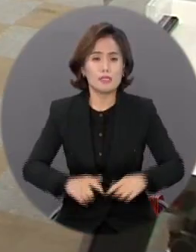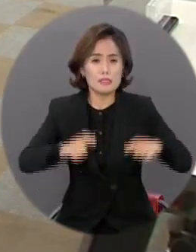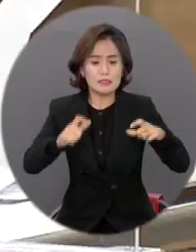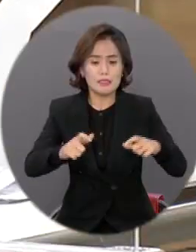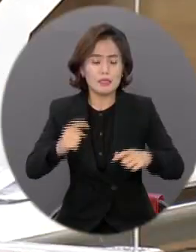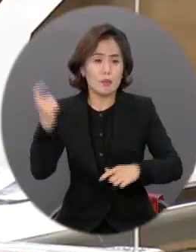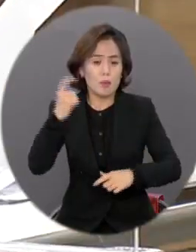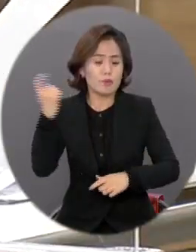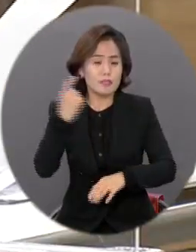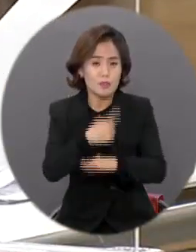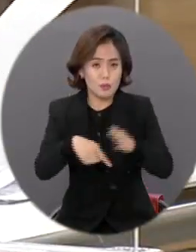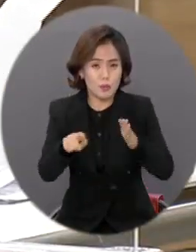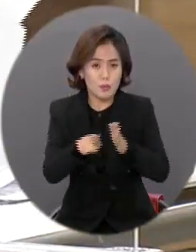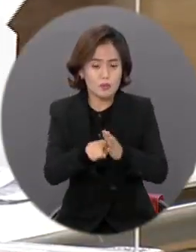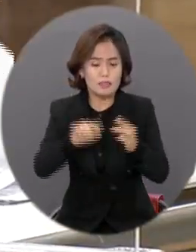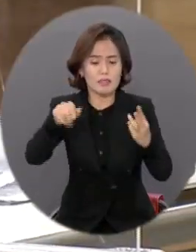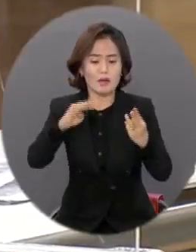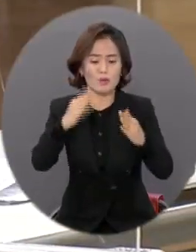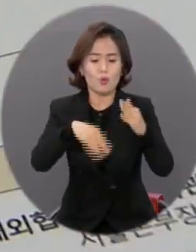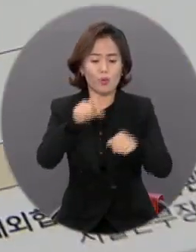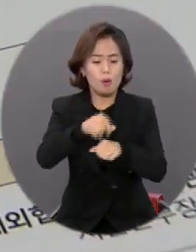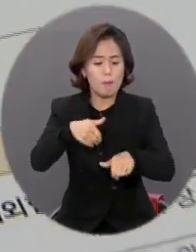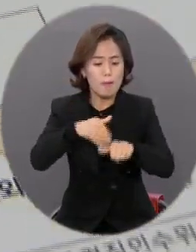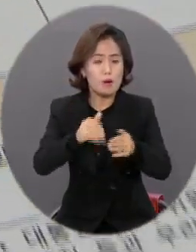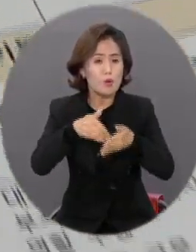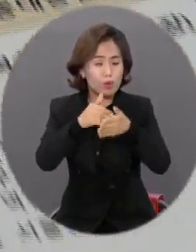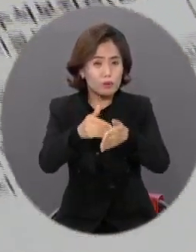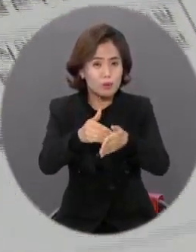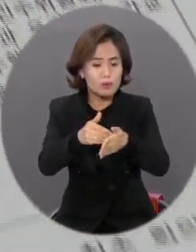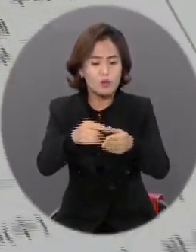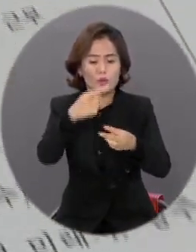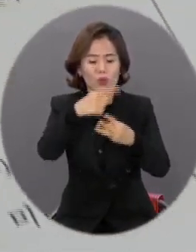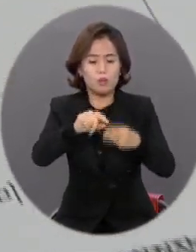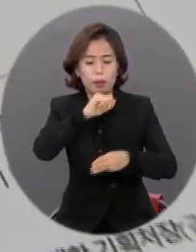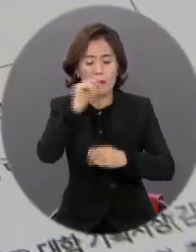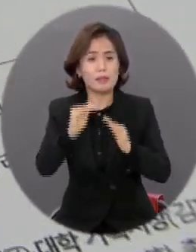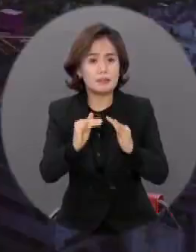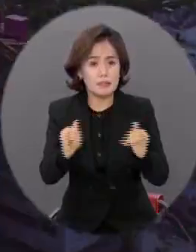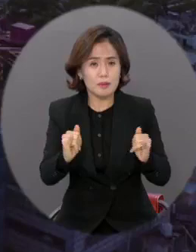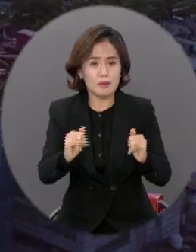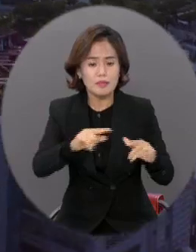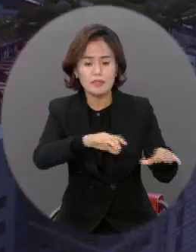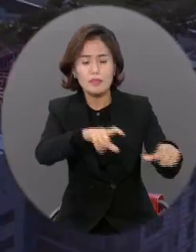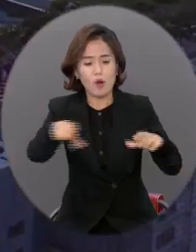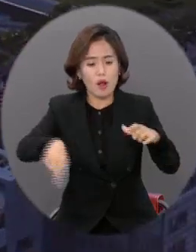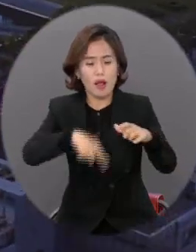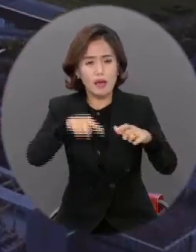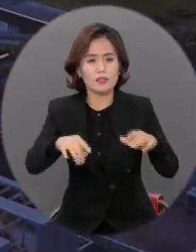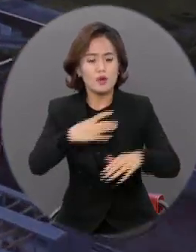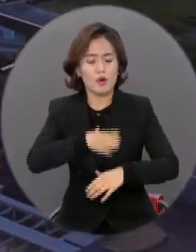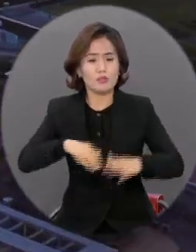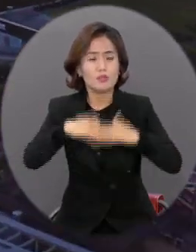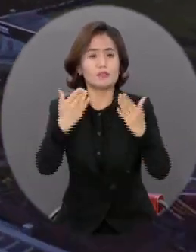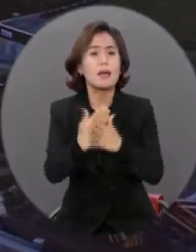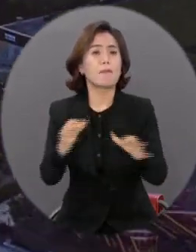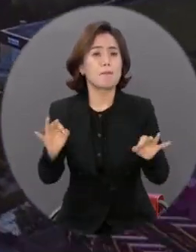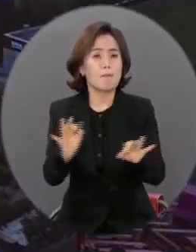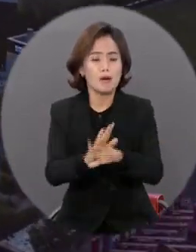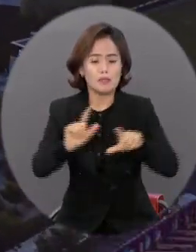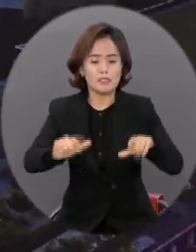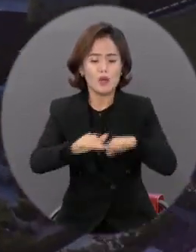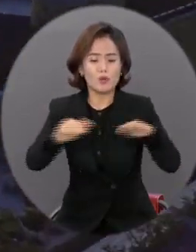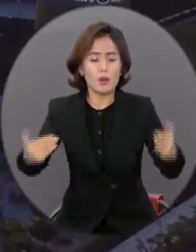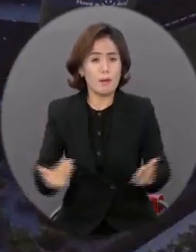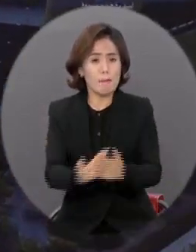지역의 목소리를 듣기 위해 3급 공무원 파견을 요청하기도 한 윤석열 당선인이 이런 우려를 불식시키고 지역